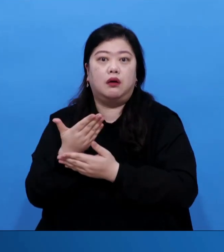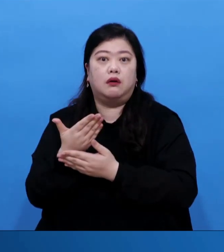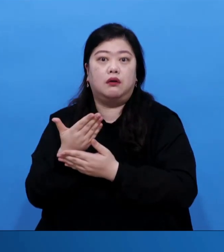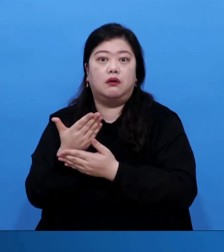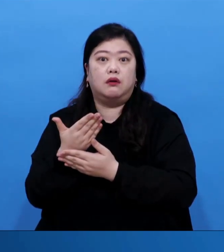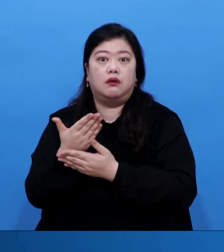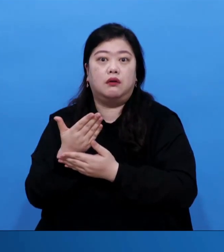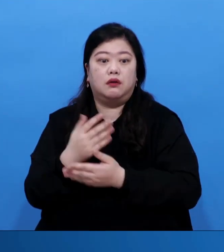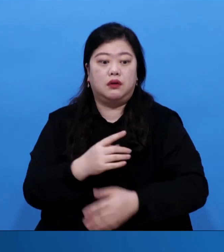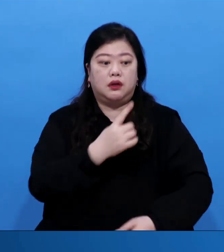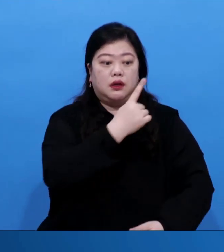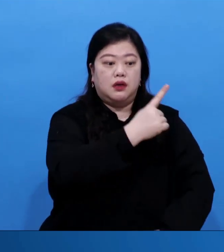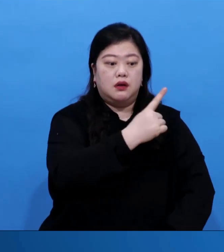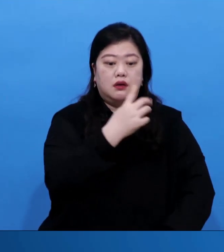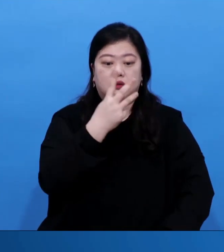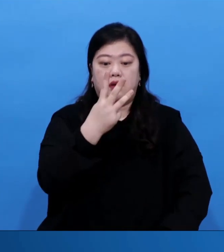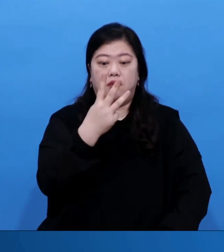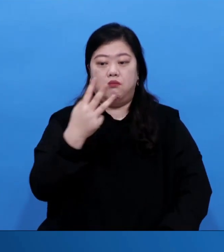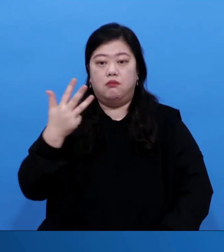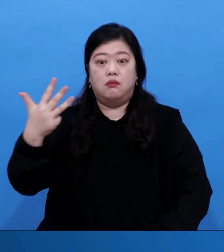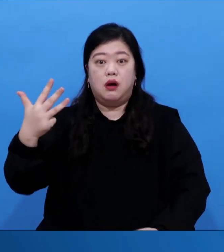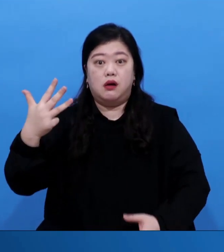this. 여기서